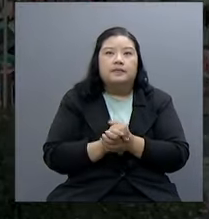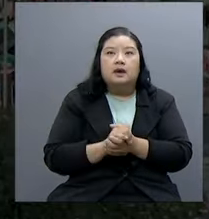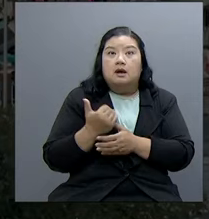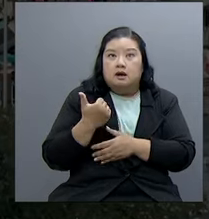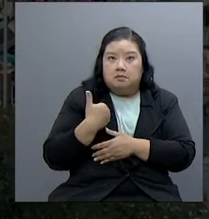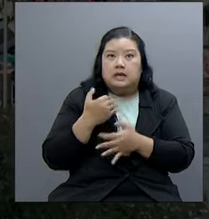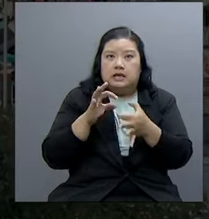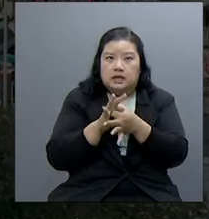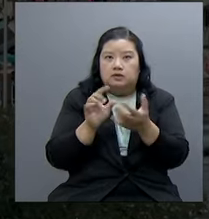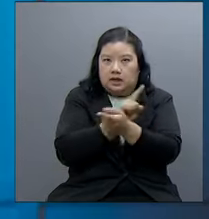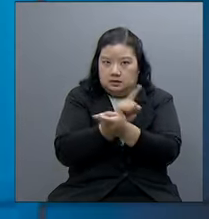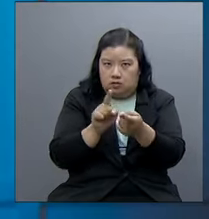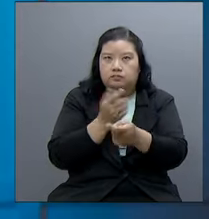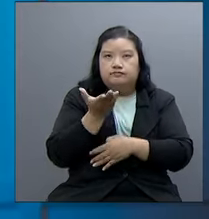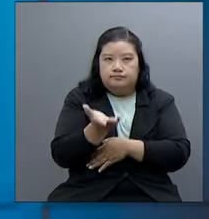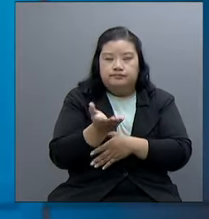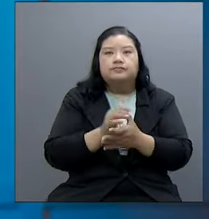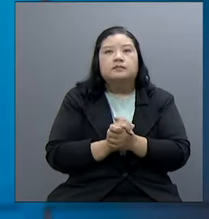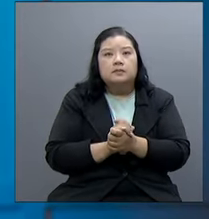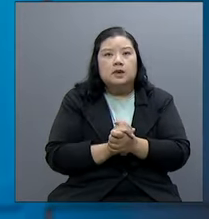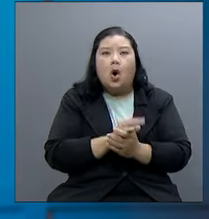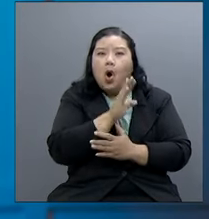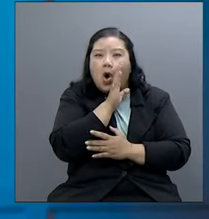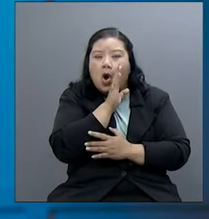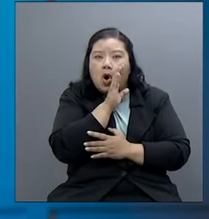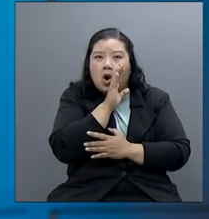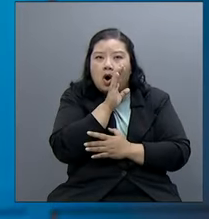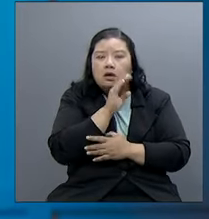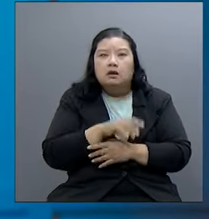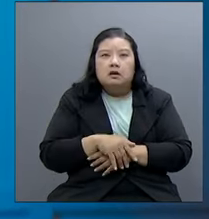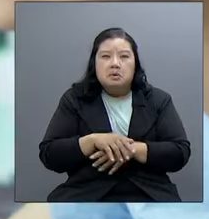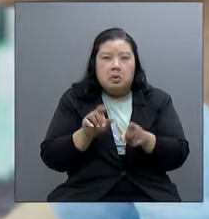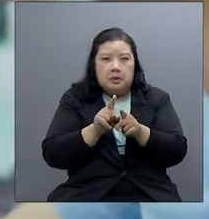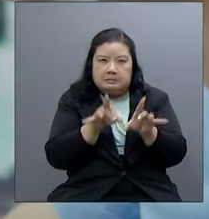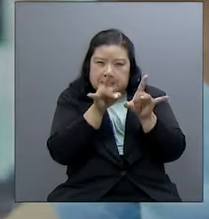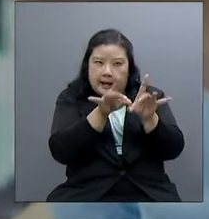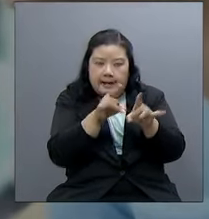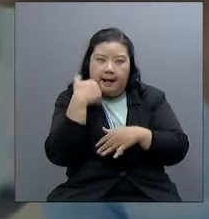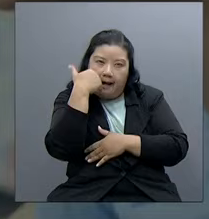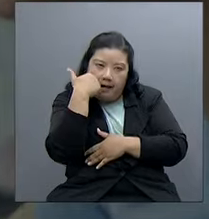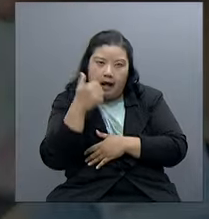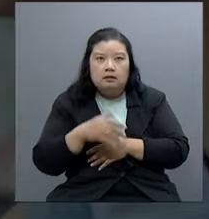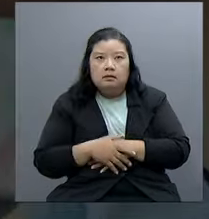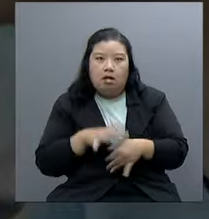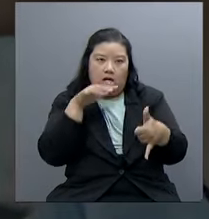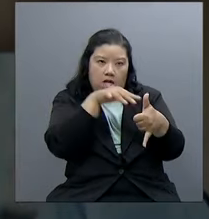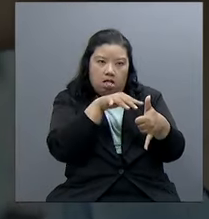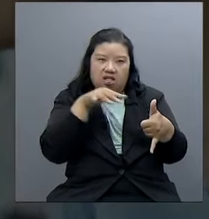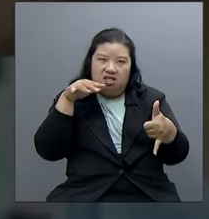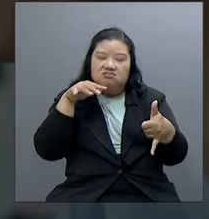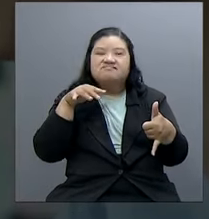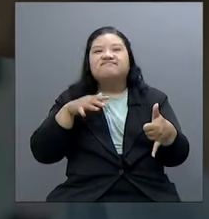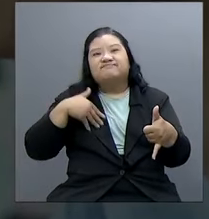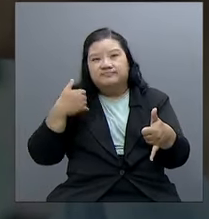ทางด้านสังคมการปลอยข่าวลือใหอกฝ่ายเกิดความเสียหายให้คนรอบข้างมองคนๆ นไม่ดี